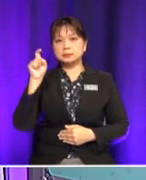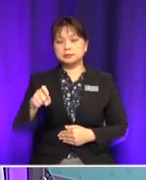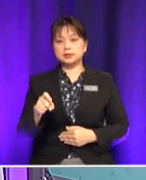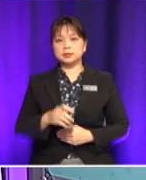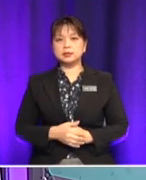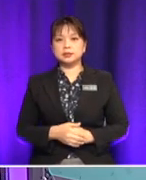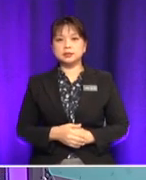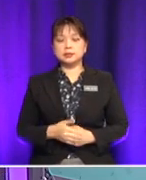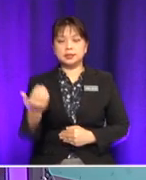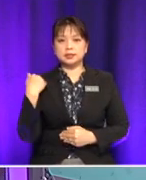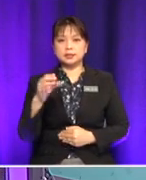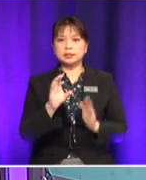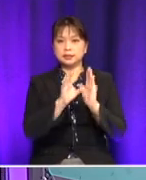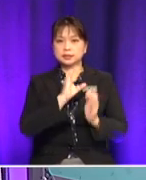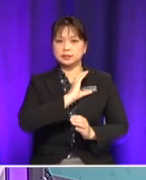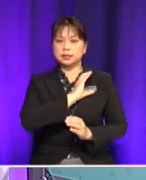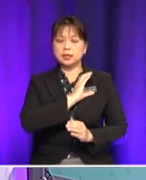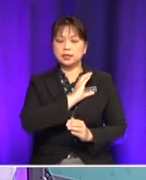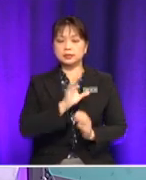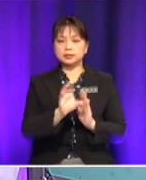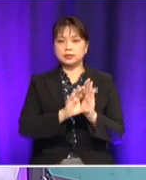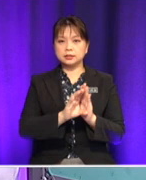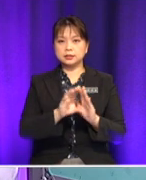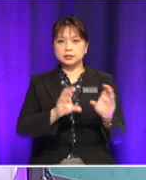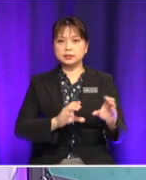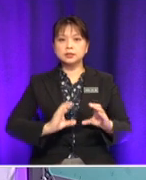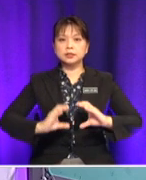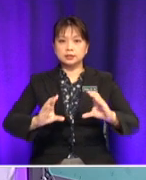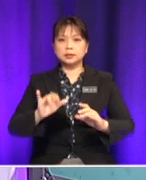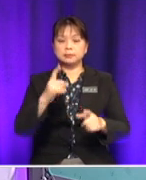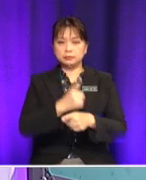Cari yang betul dan mengendalikan bahan kimia